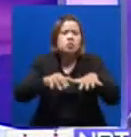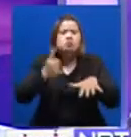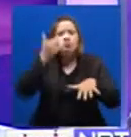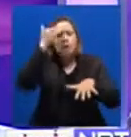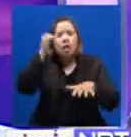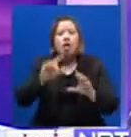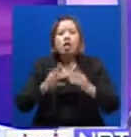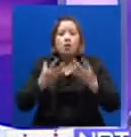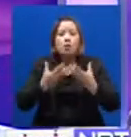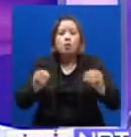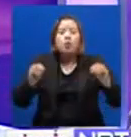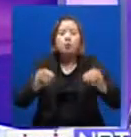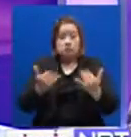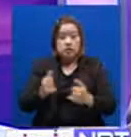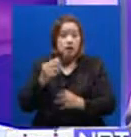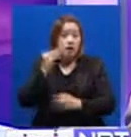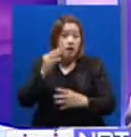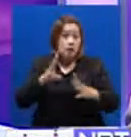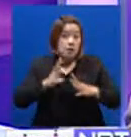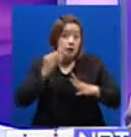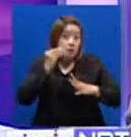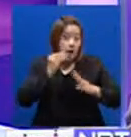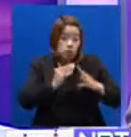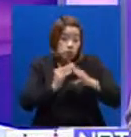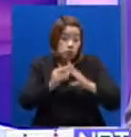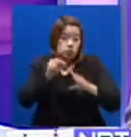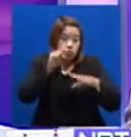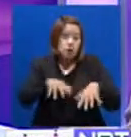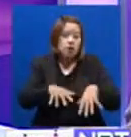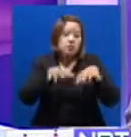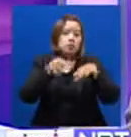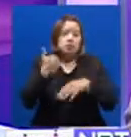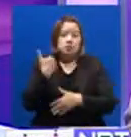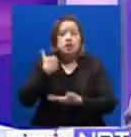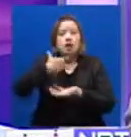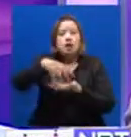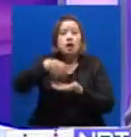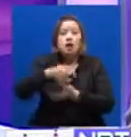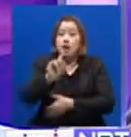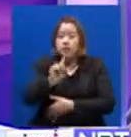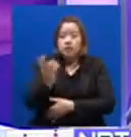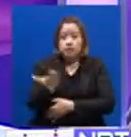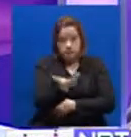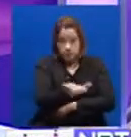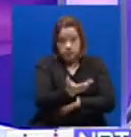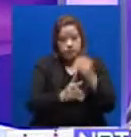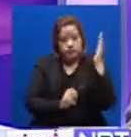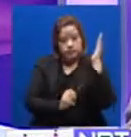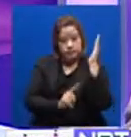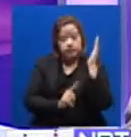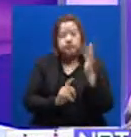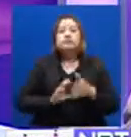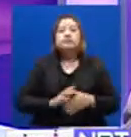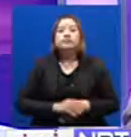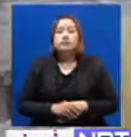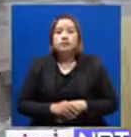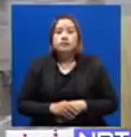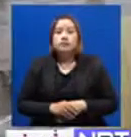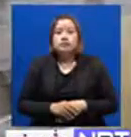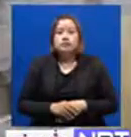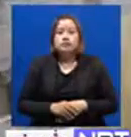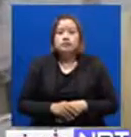รับความเสียหายไปติดตามบรรยากาศจากคุณปิ่นมณีนาควารีรายงานจากอำเภอหัวไซจังหวัดนครศรีธรรมราชครับ